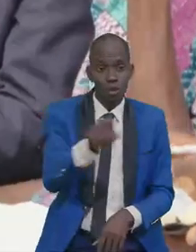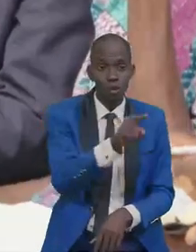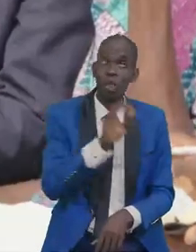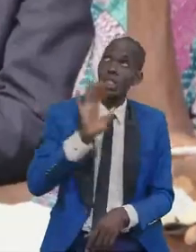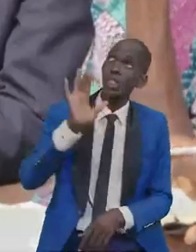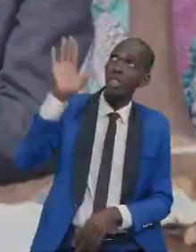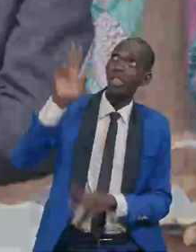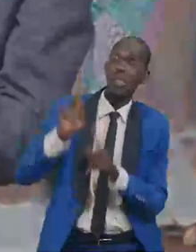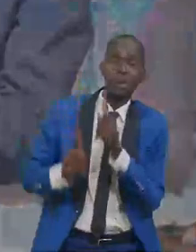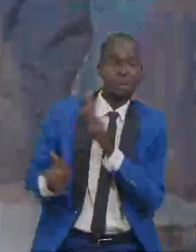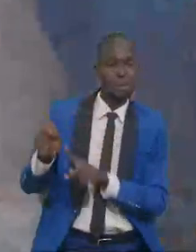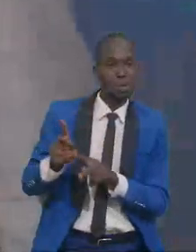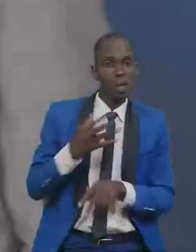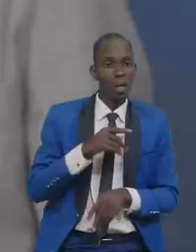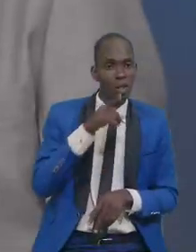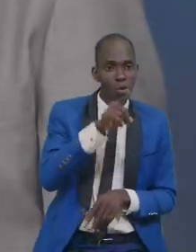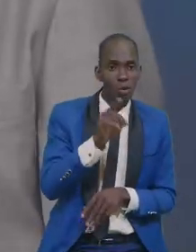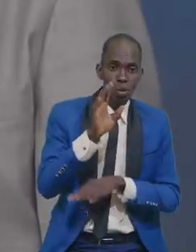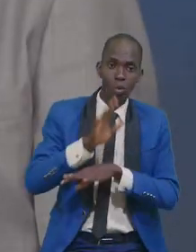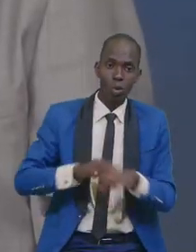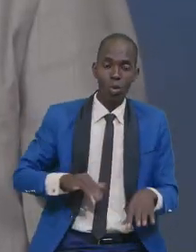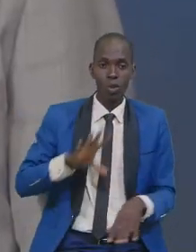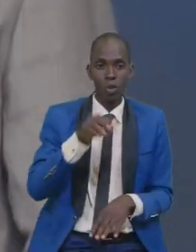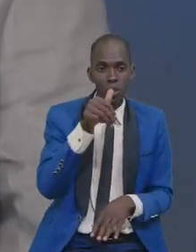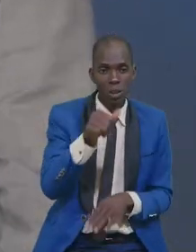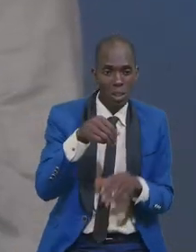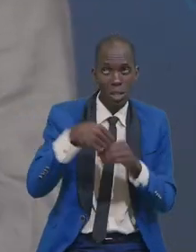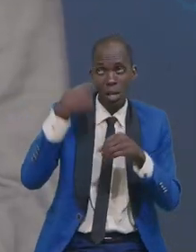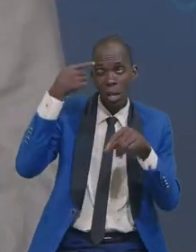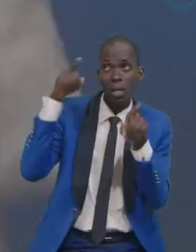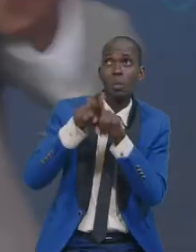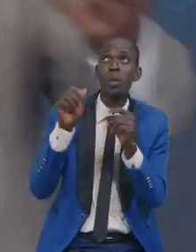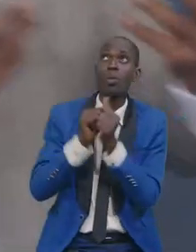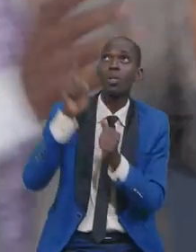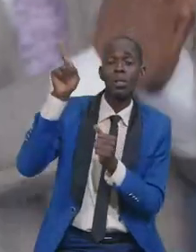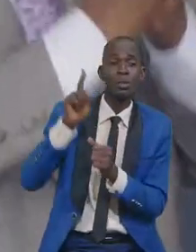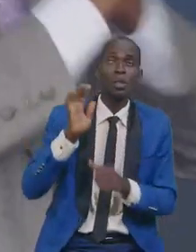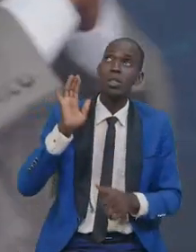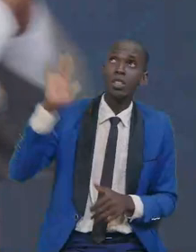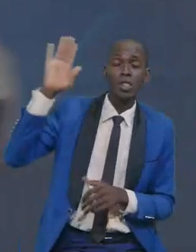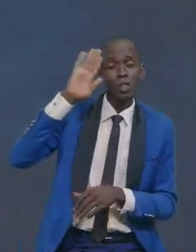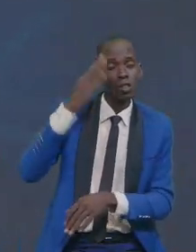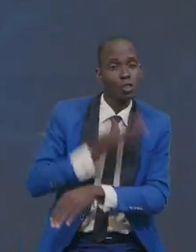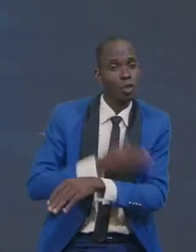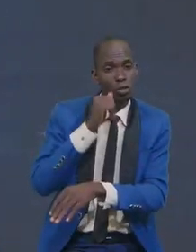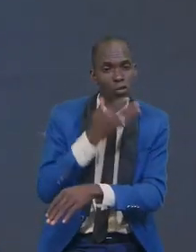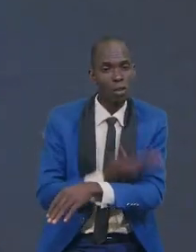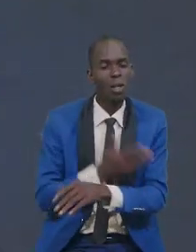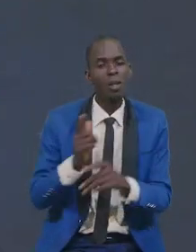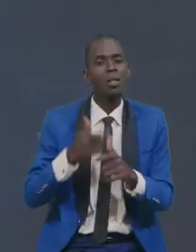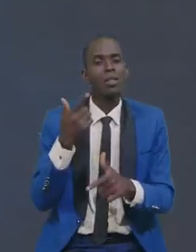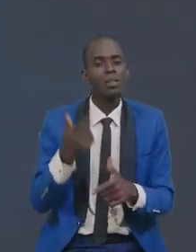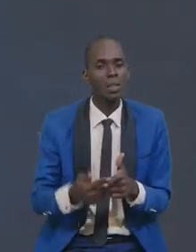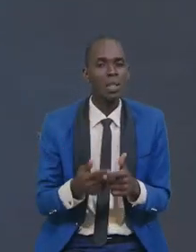peuple, et toi tu te dis, et tu es d'accord avec lui, son peuple, alors